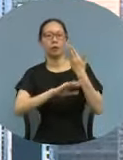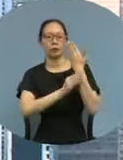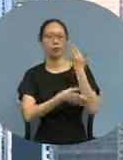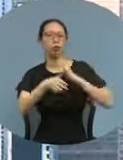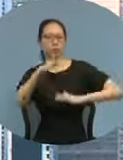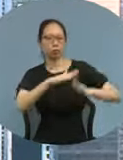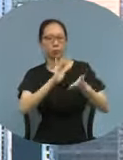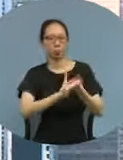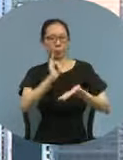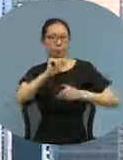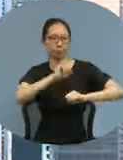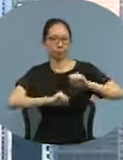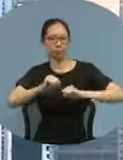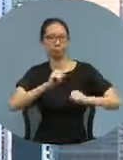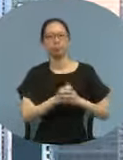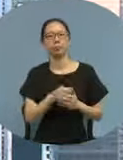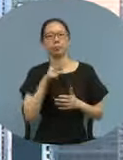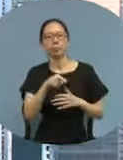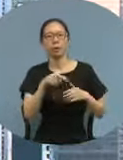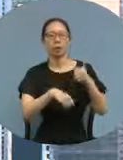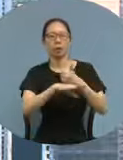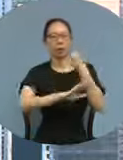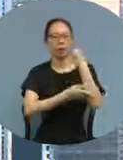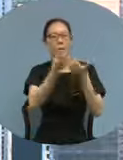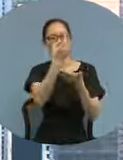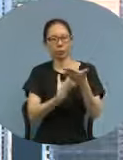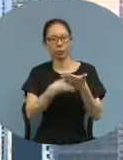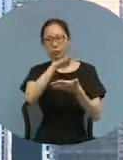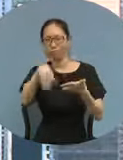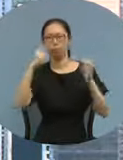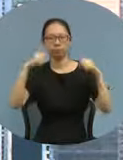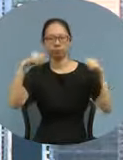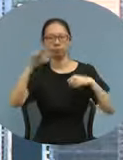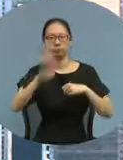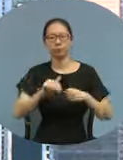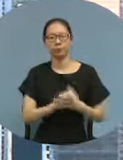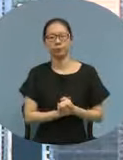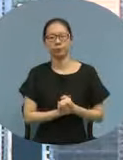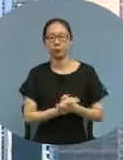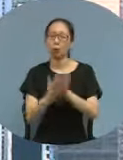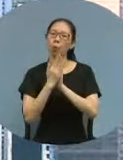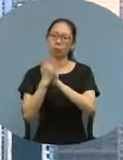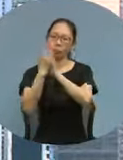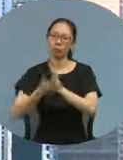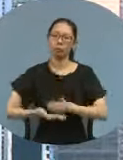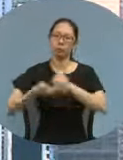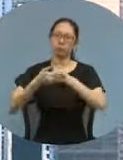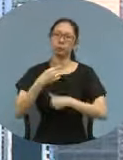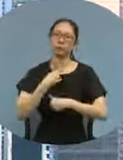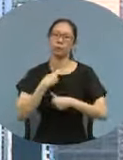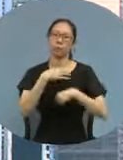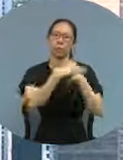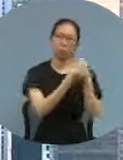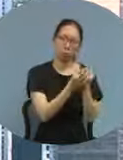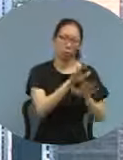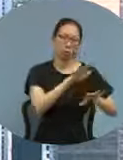法律來處理一些違法行為，這個是公認的基本法律的原則。所以互相尊重，無論